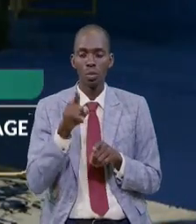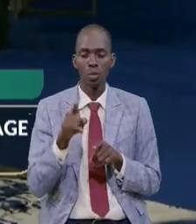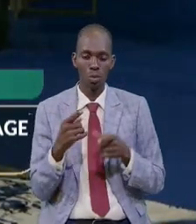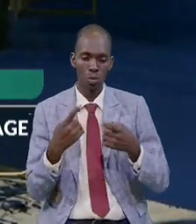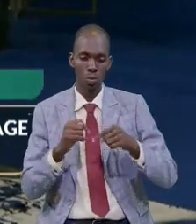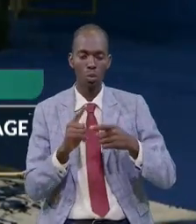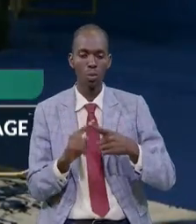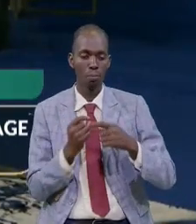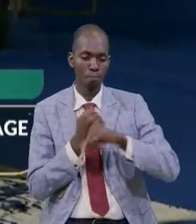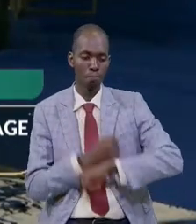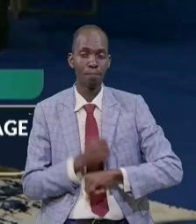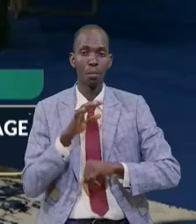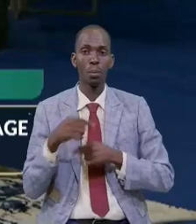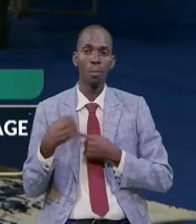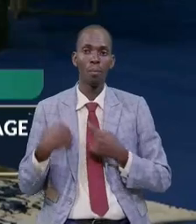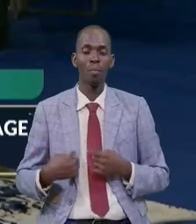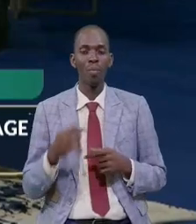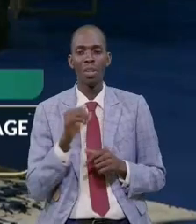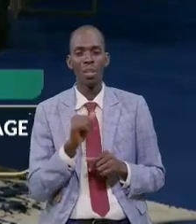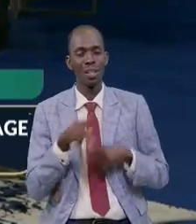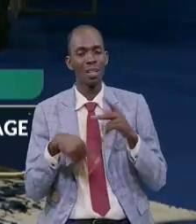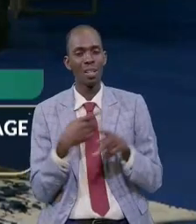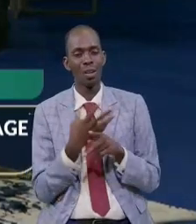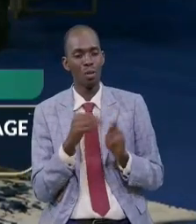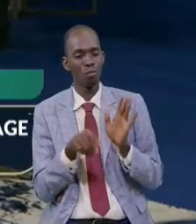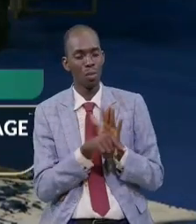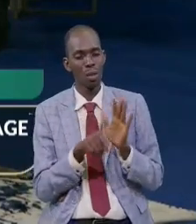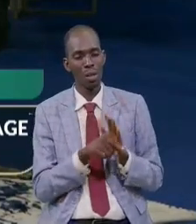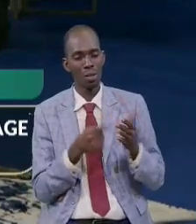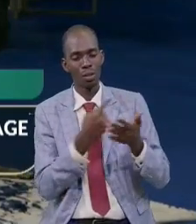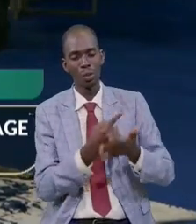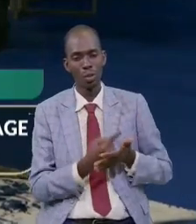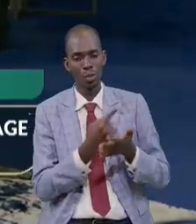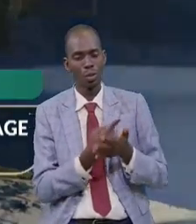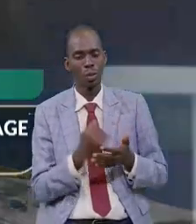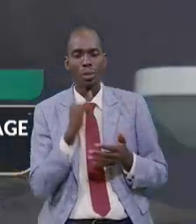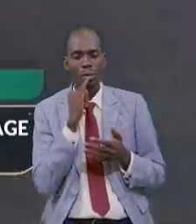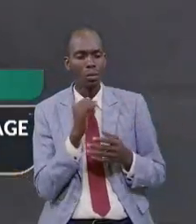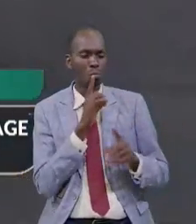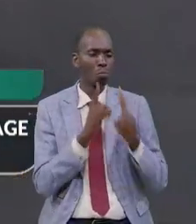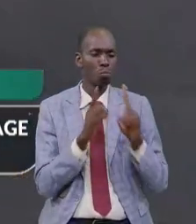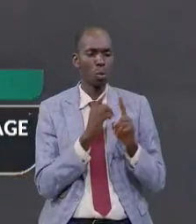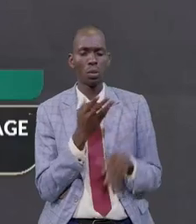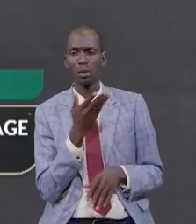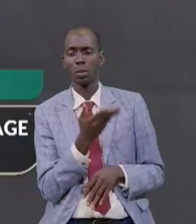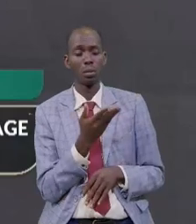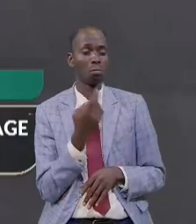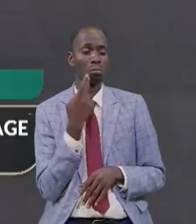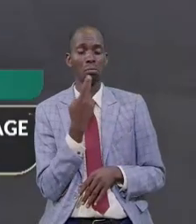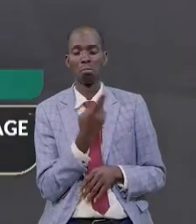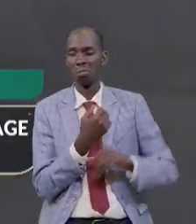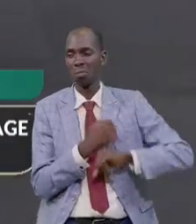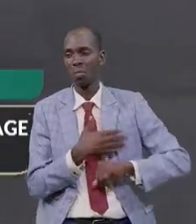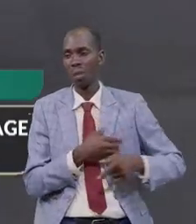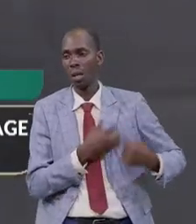ton cœur quand il y a des propos négatif qui circulle on ne